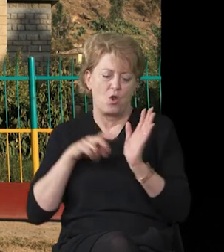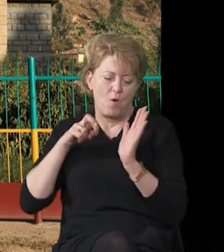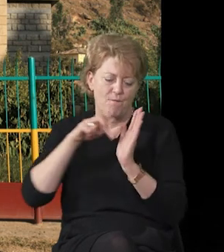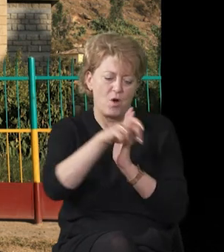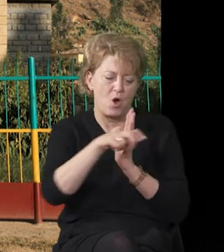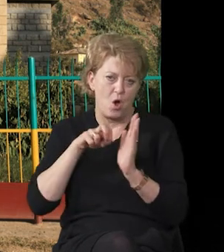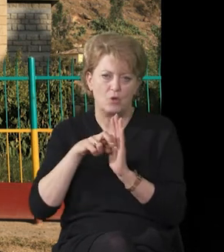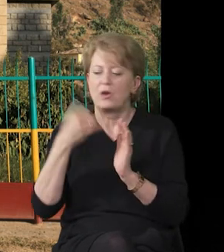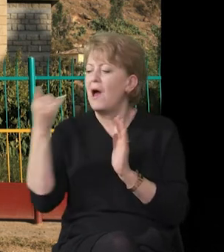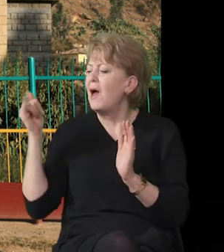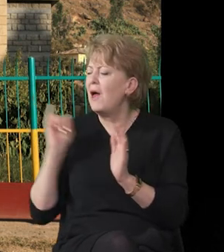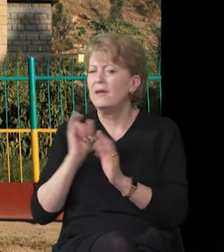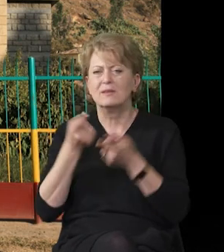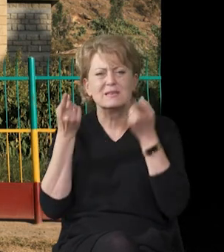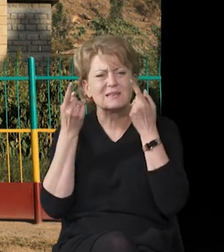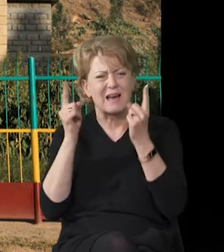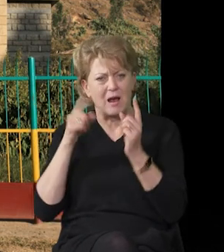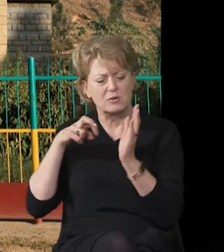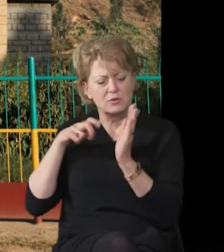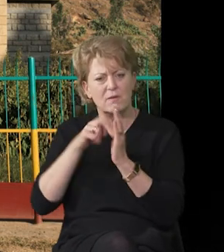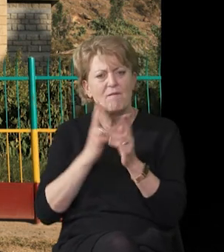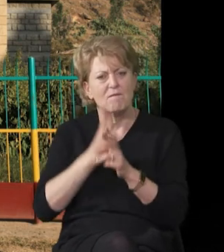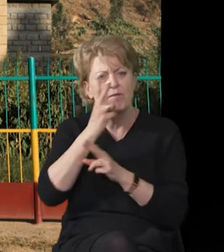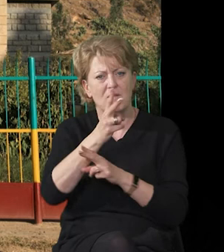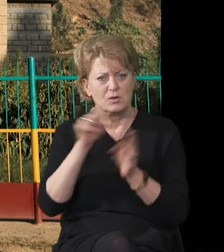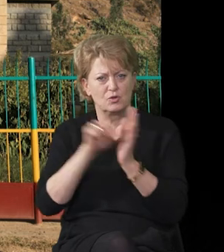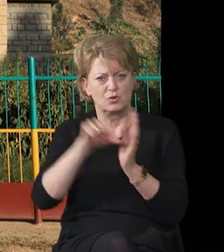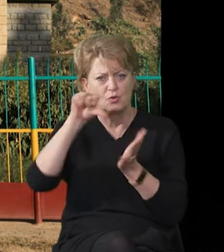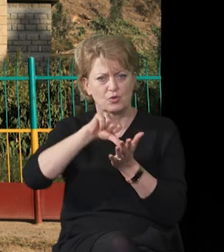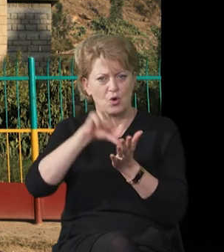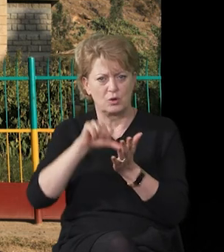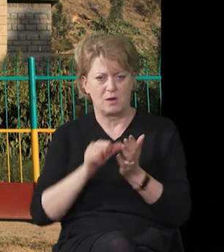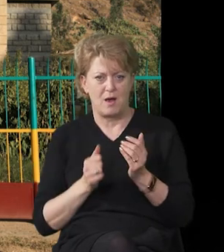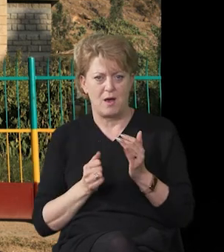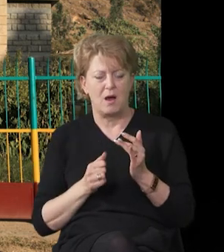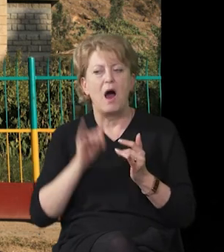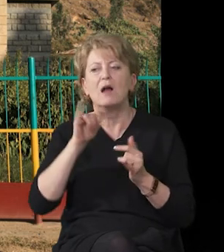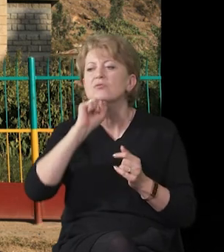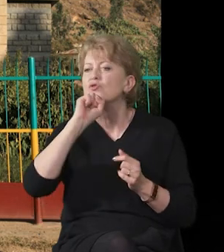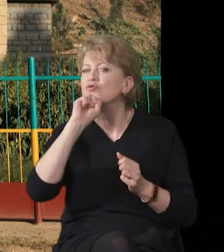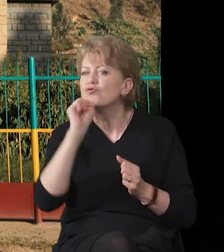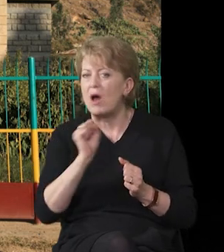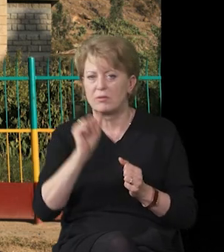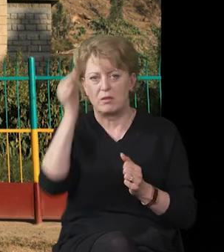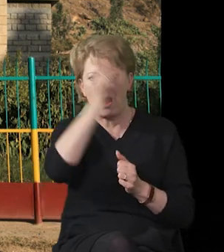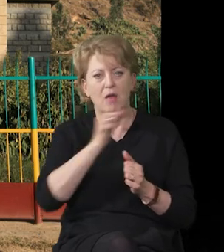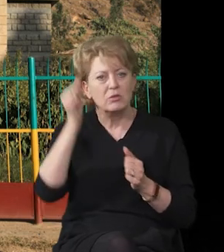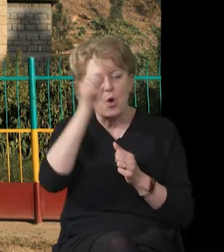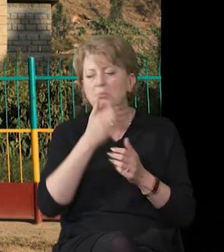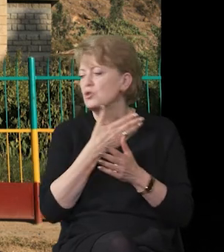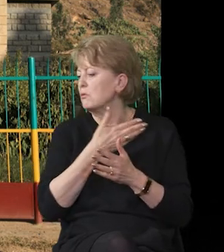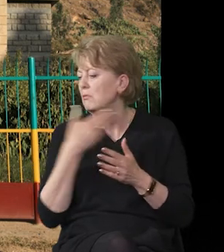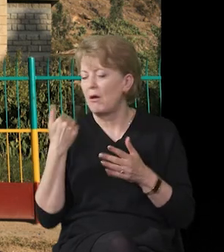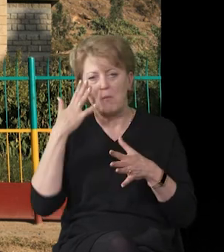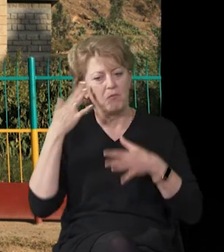czy tym bardziej turystach, nie mogą wejść do środka. Ale żaden Etiopczyk nie ma też chyba wątpliwości, żeby